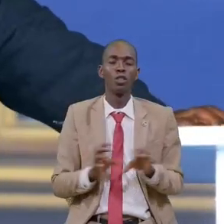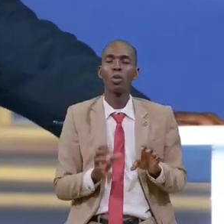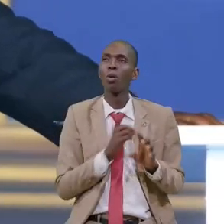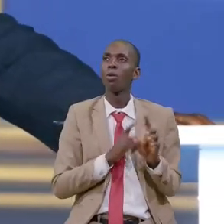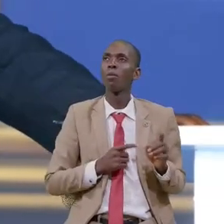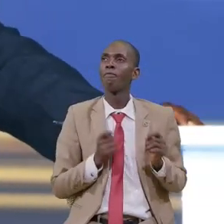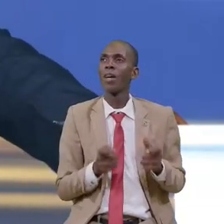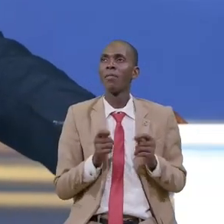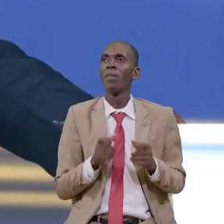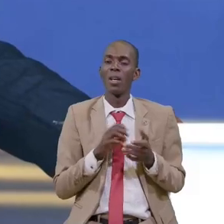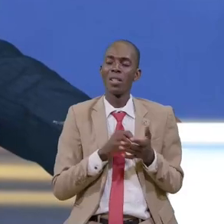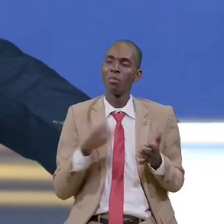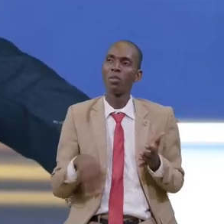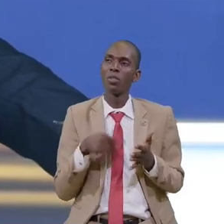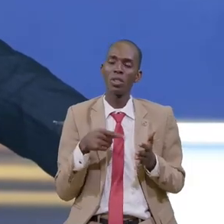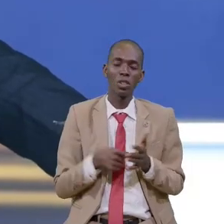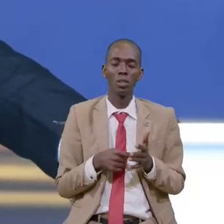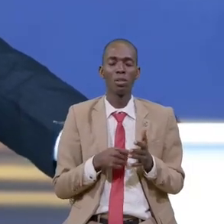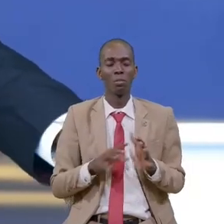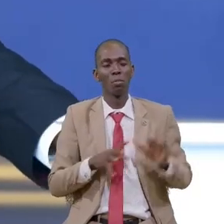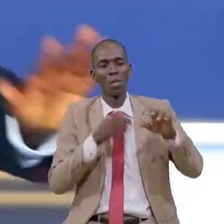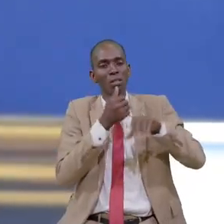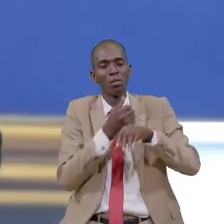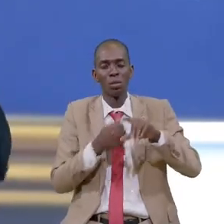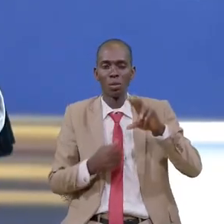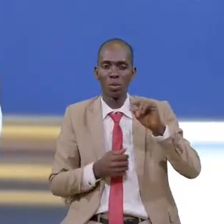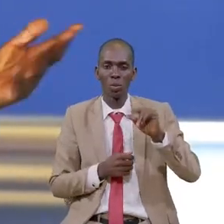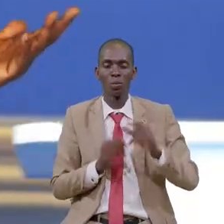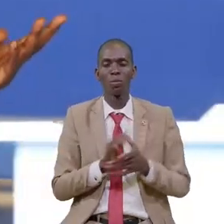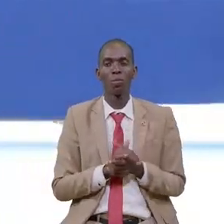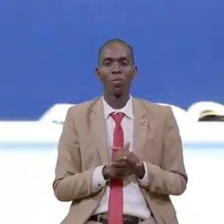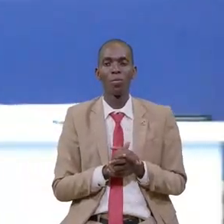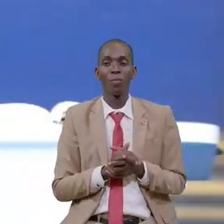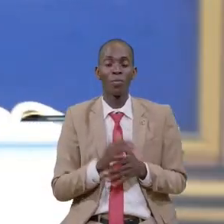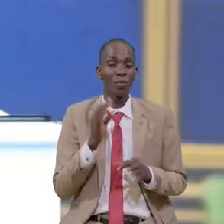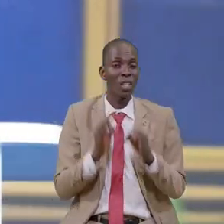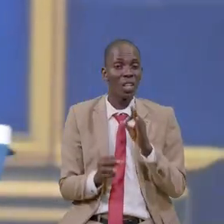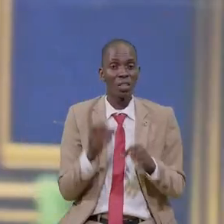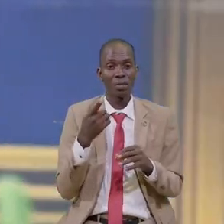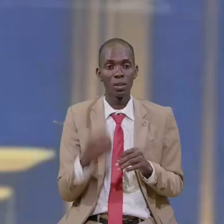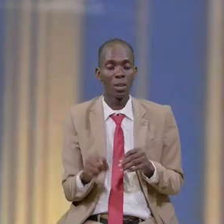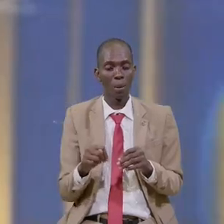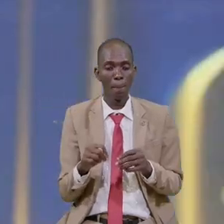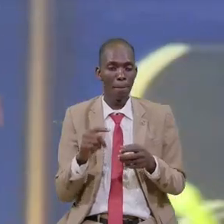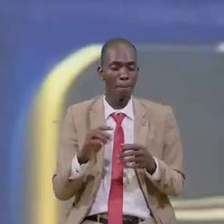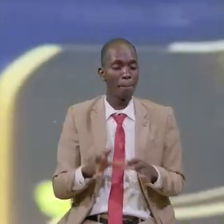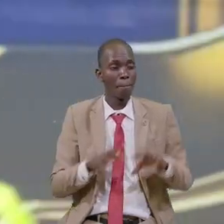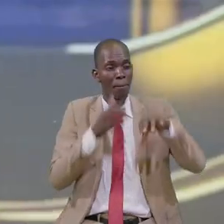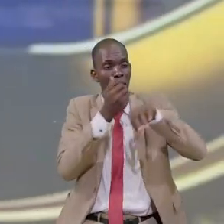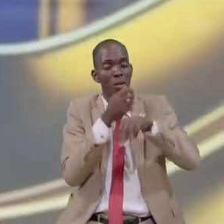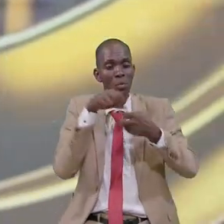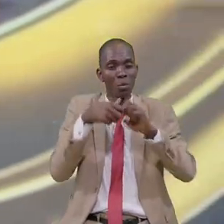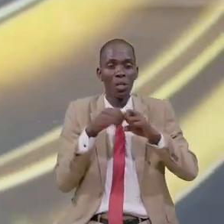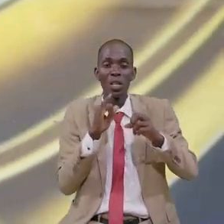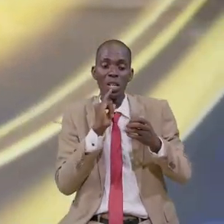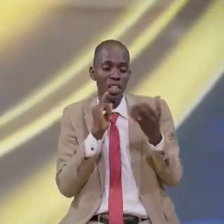montagne. Non, si c'est ta volonté, si la montagne est là pour un objectif, si